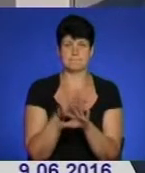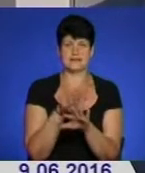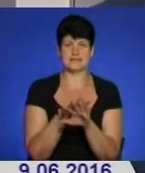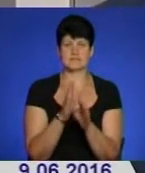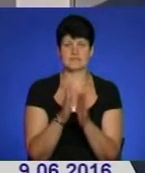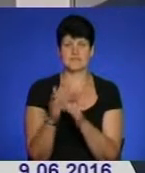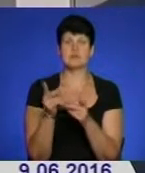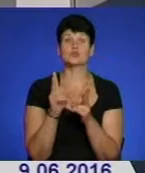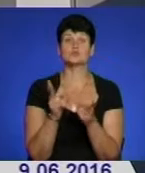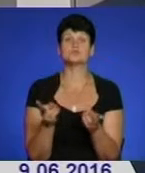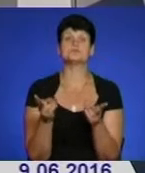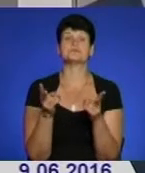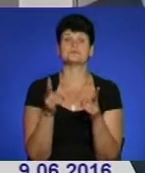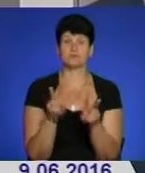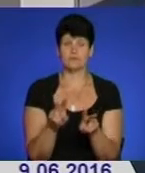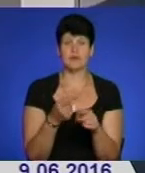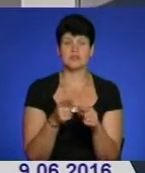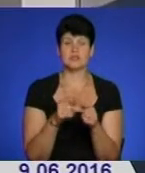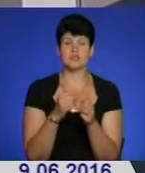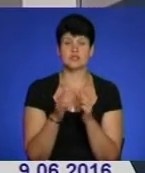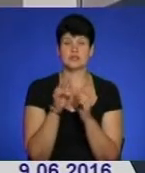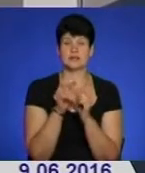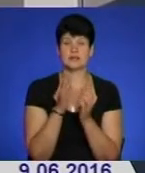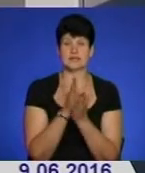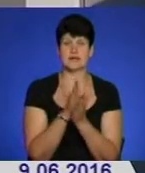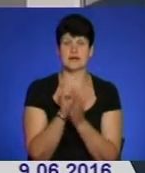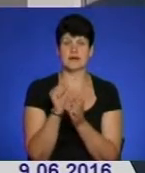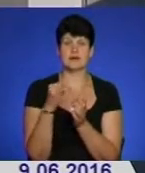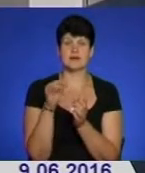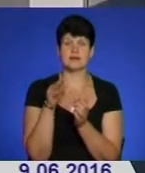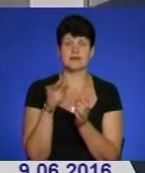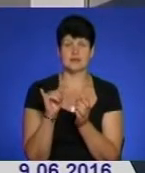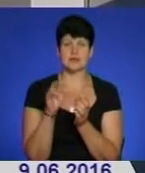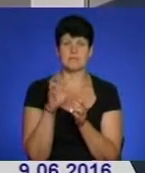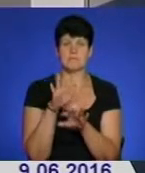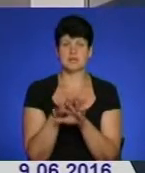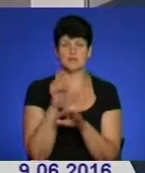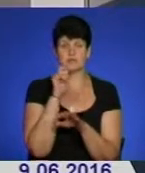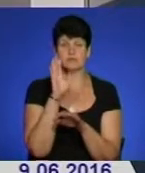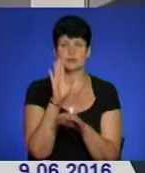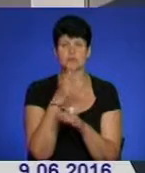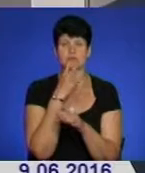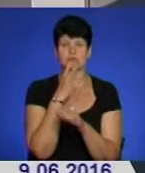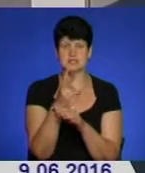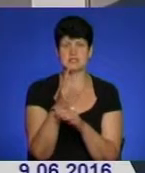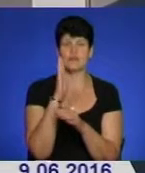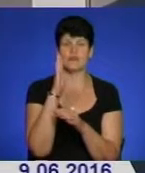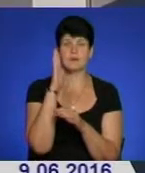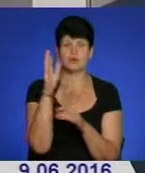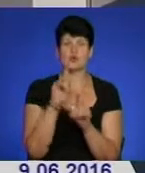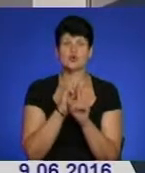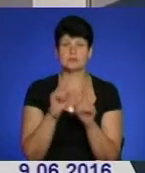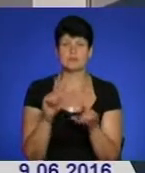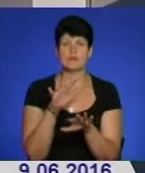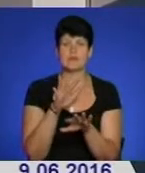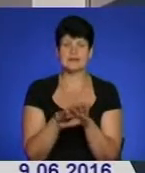які залишаються, а однозначно серед них в лідерах є OTP-банк Україна, вони впевнено будуть дивитись в майбутнє, особливо банки з